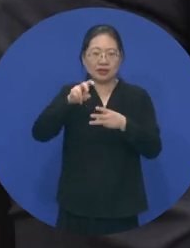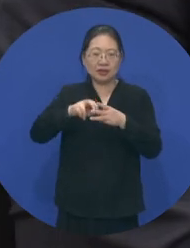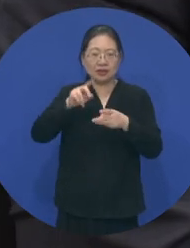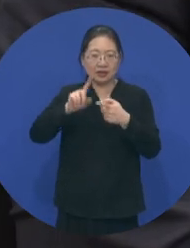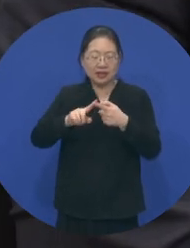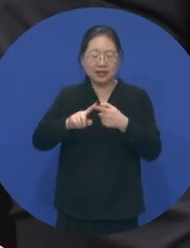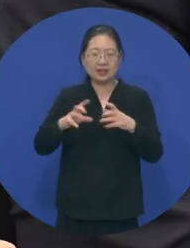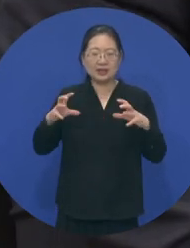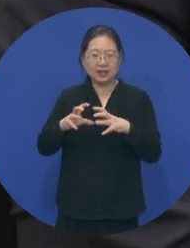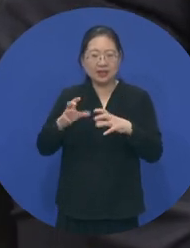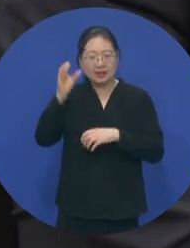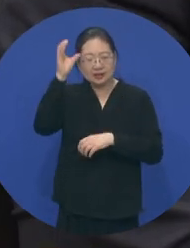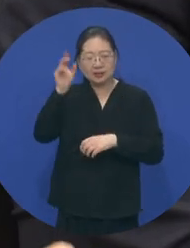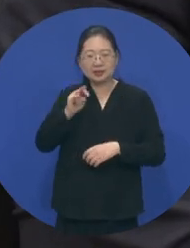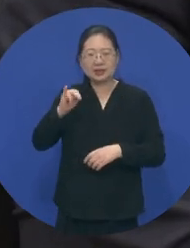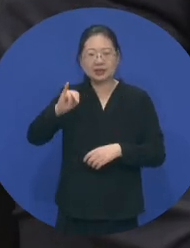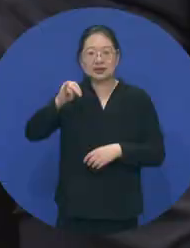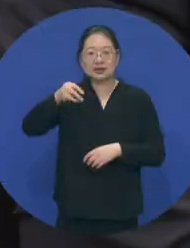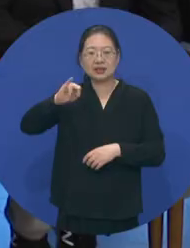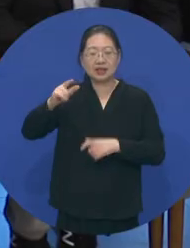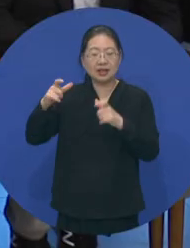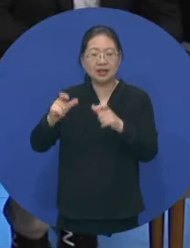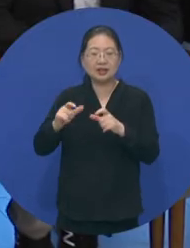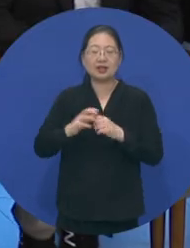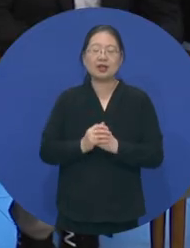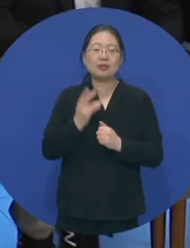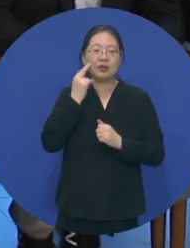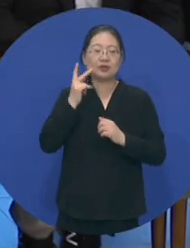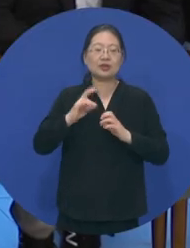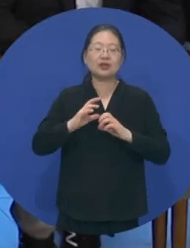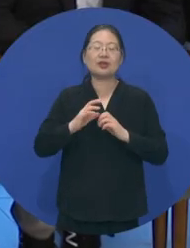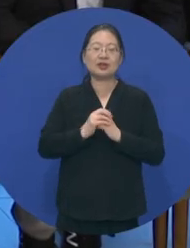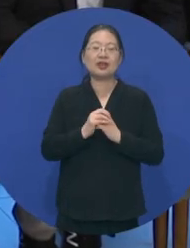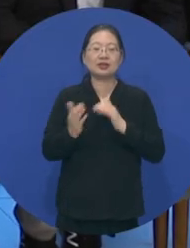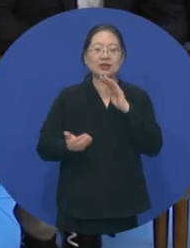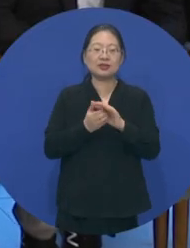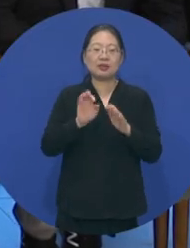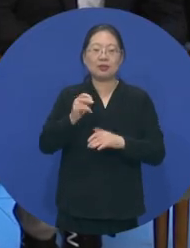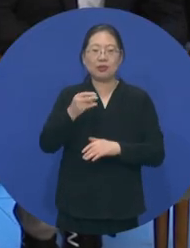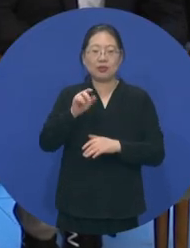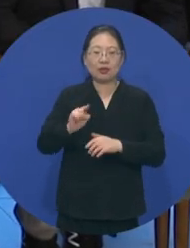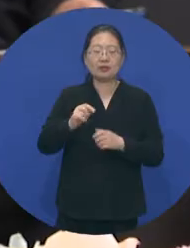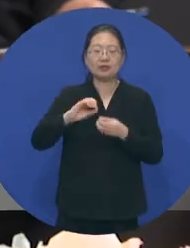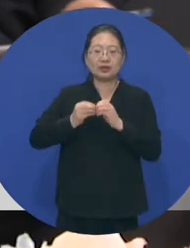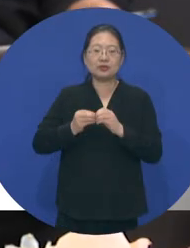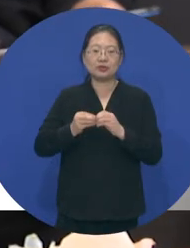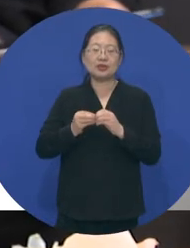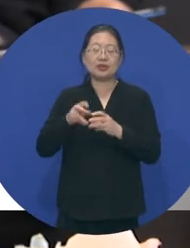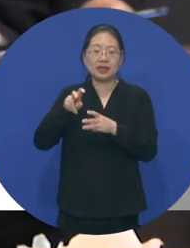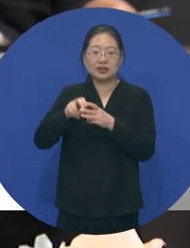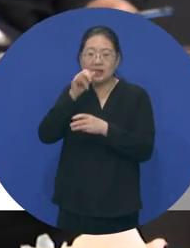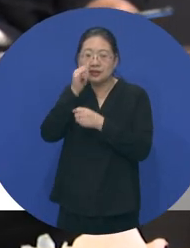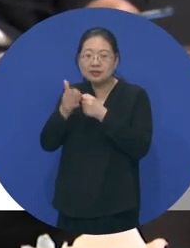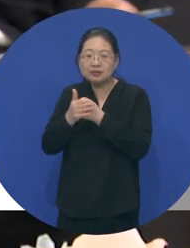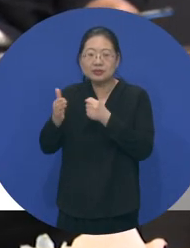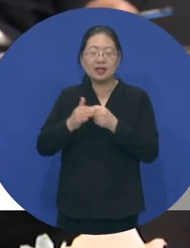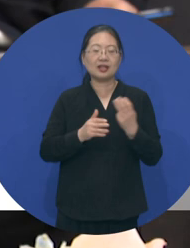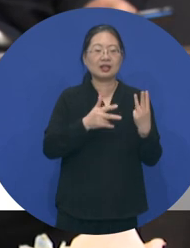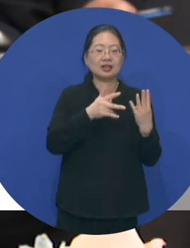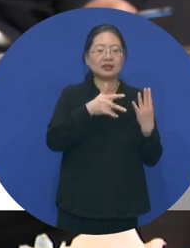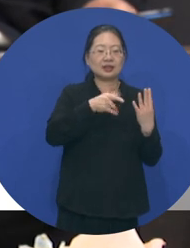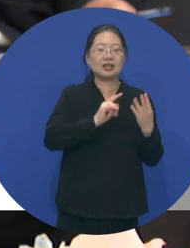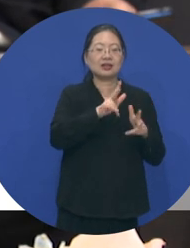기대됩니다. 미시간주에는 세계 경제 포럼 미국 첨단 제조센터가 있기 때문입니다. 4차